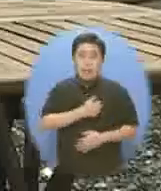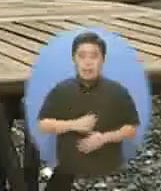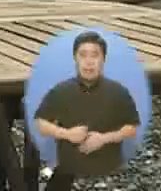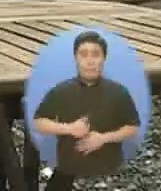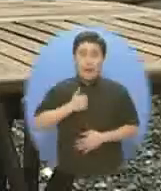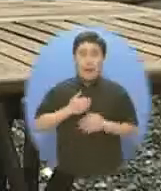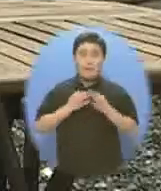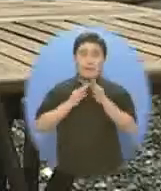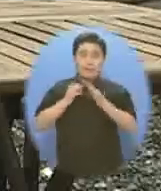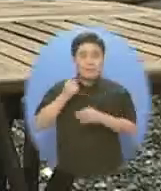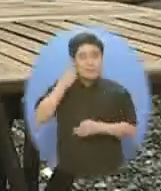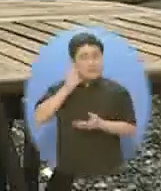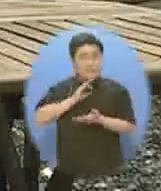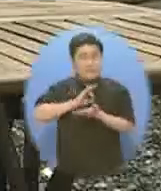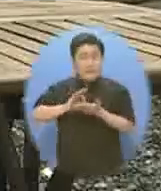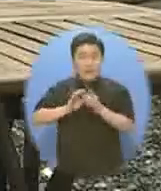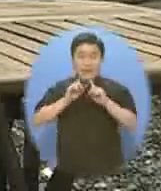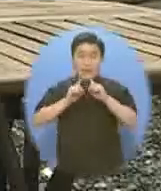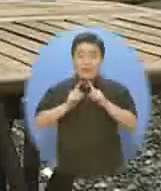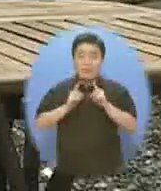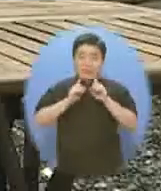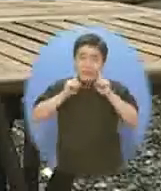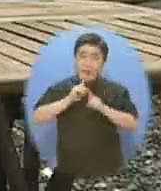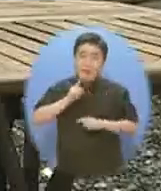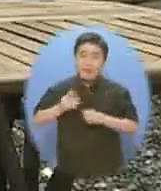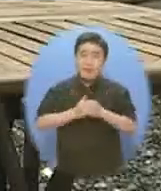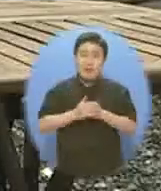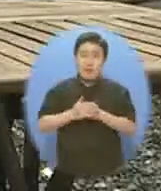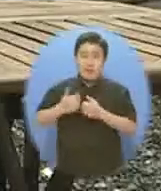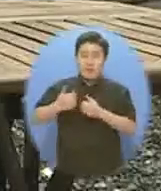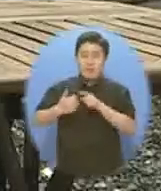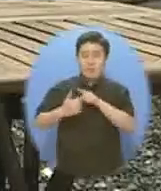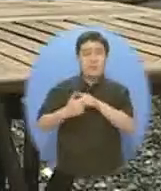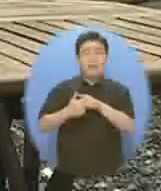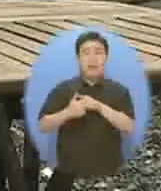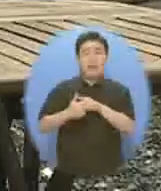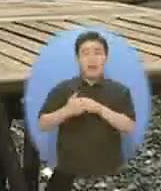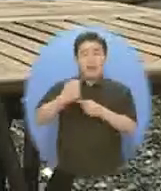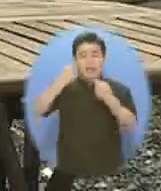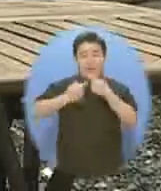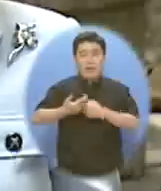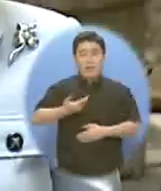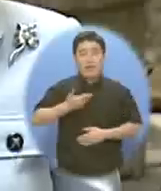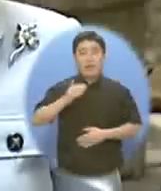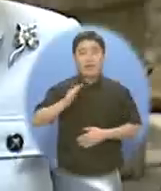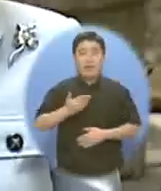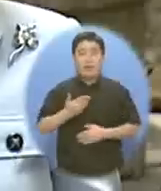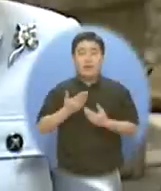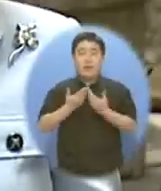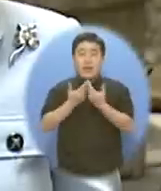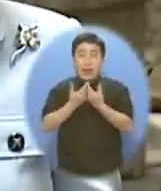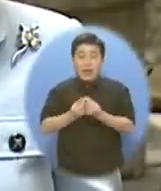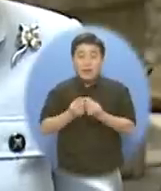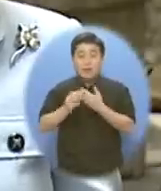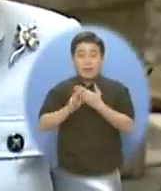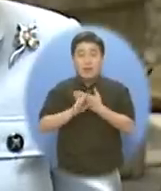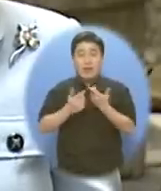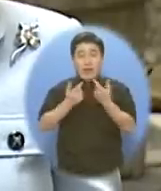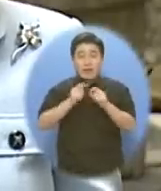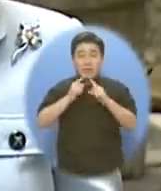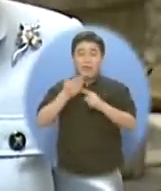아니면 신경질적으로 얘기를 하거든요 그러면 상대편은 엄청나게 상처를 입게 돼요 예를 들면은 같은